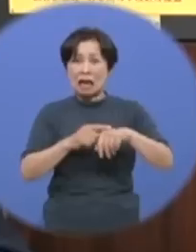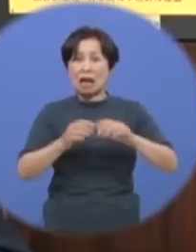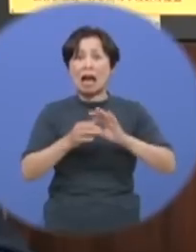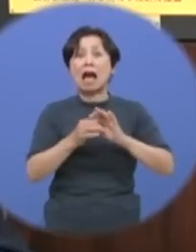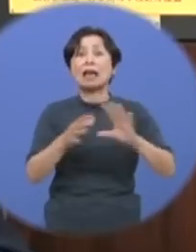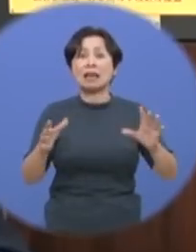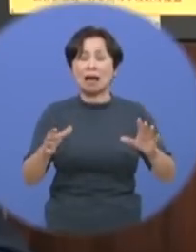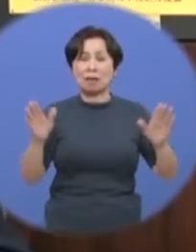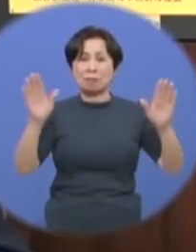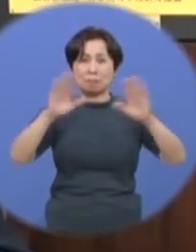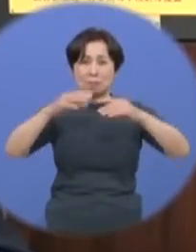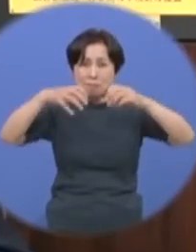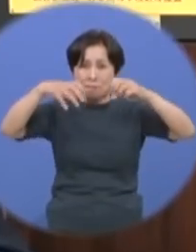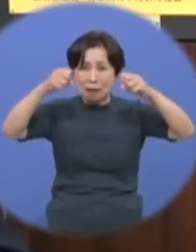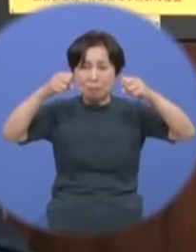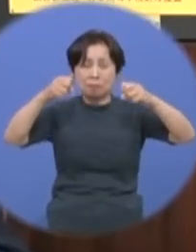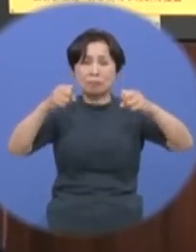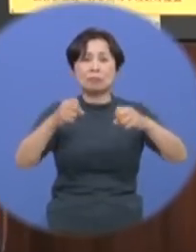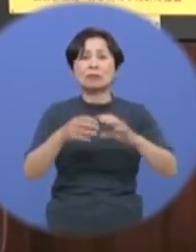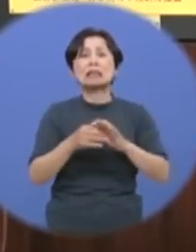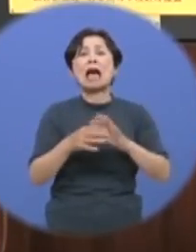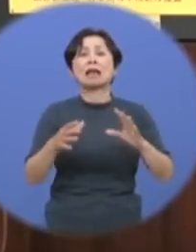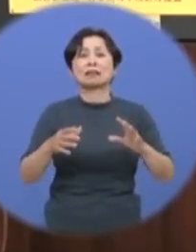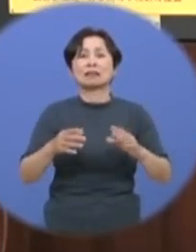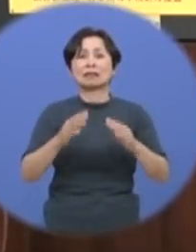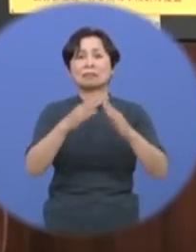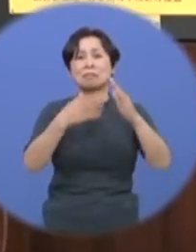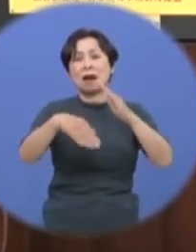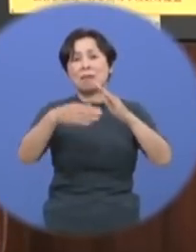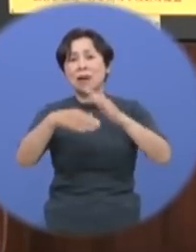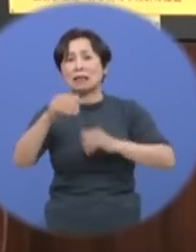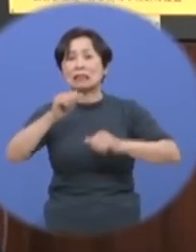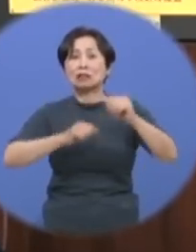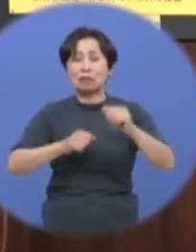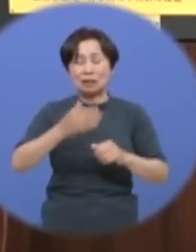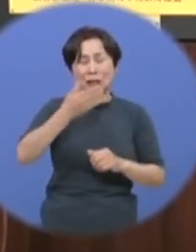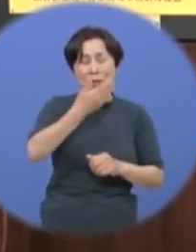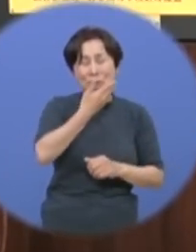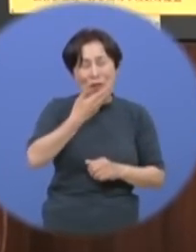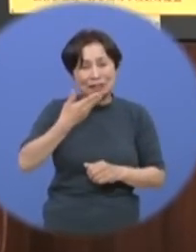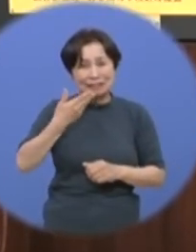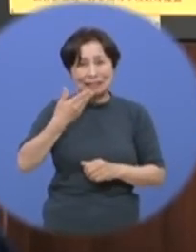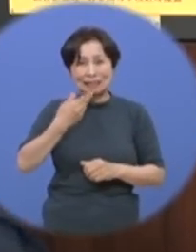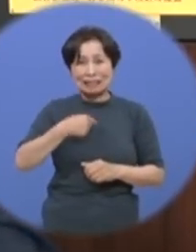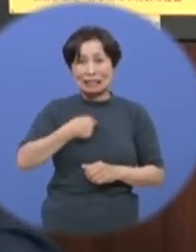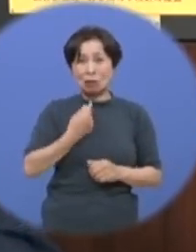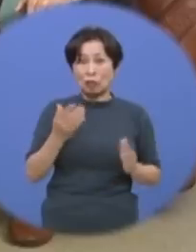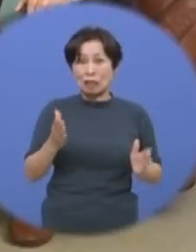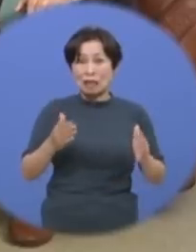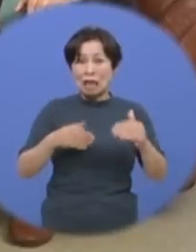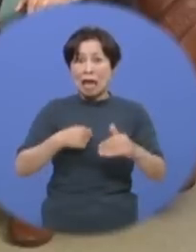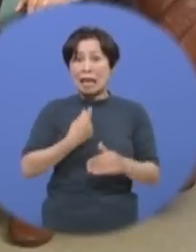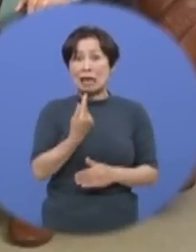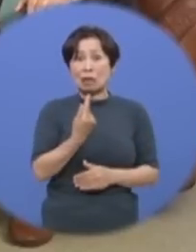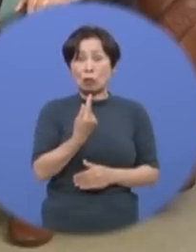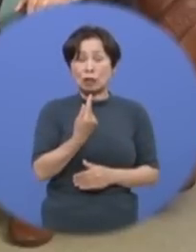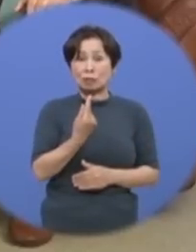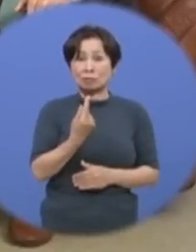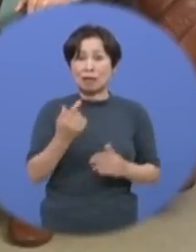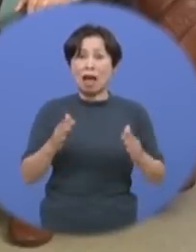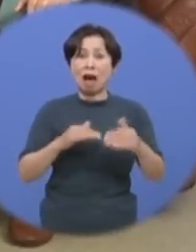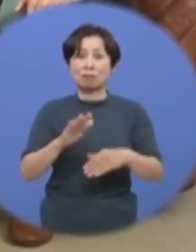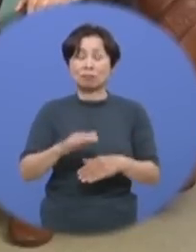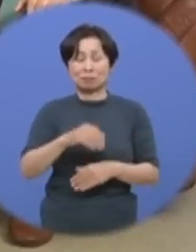ます改質を自由あっで食べもんは a 理由1人1部屋へこんなええとこないですよね